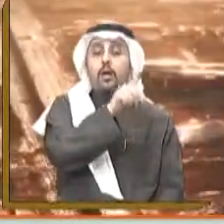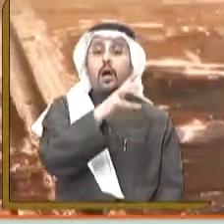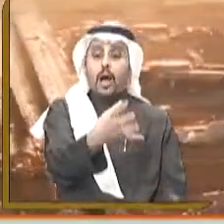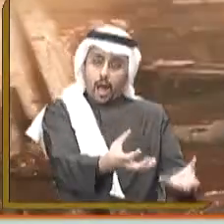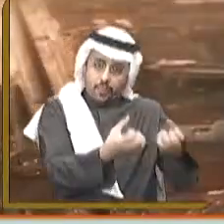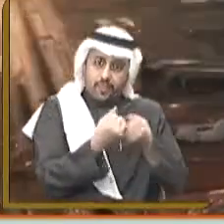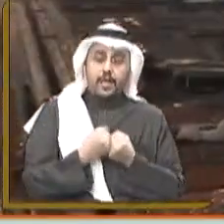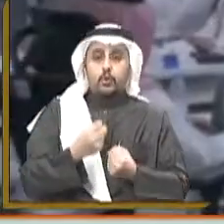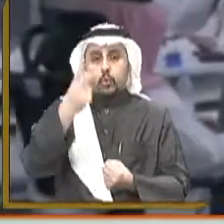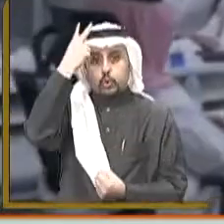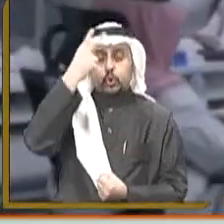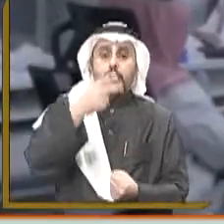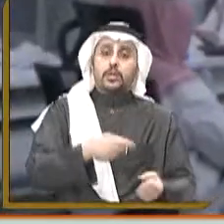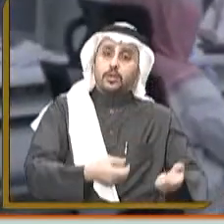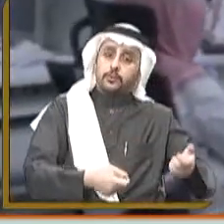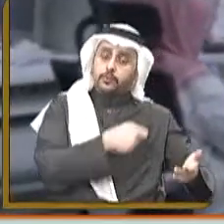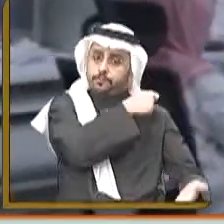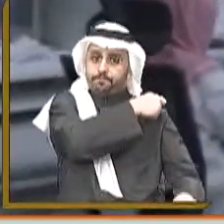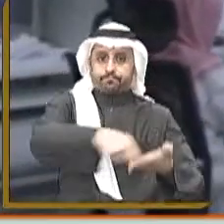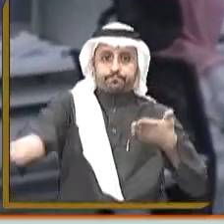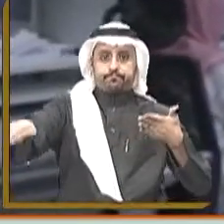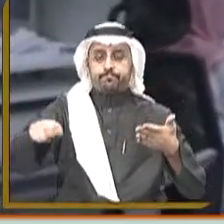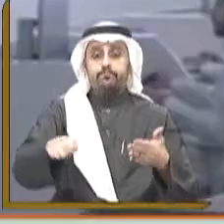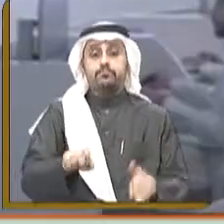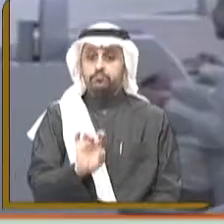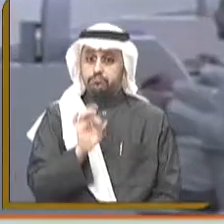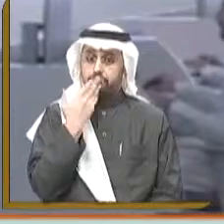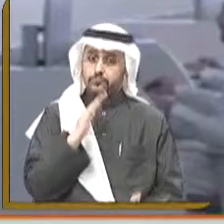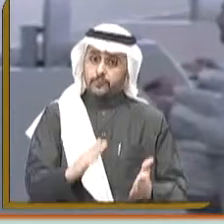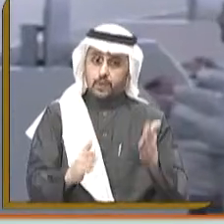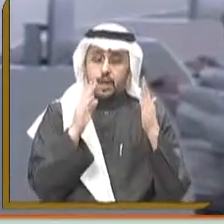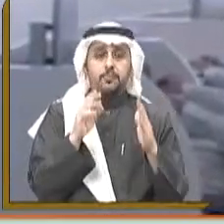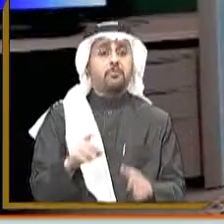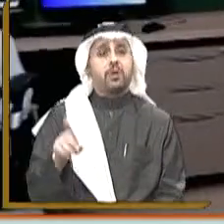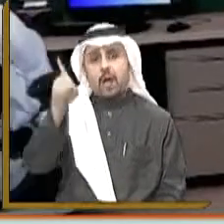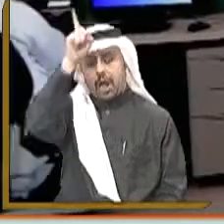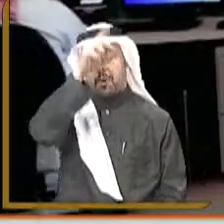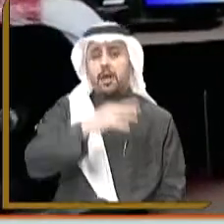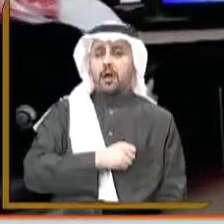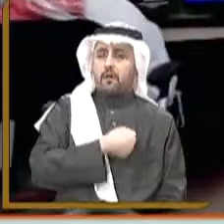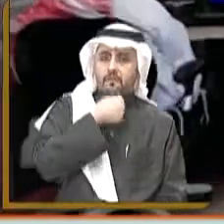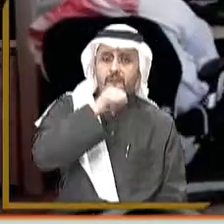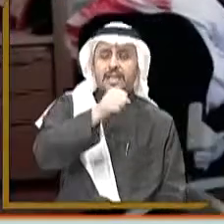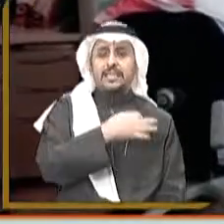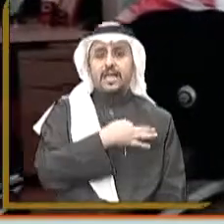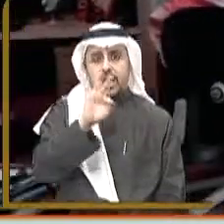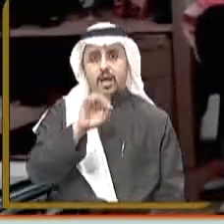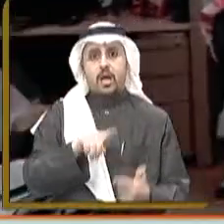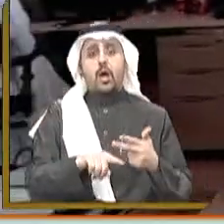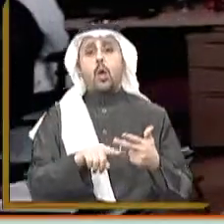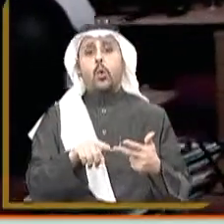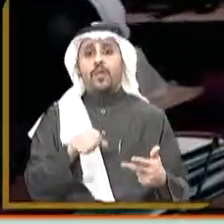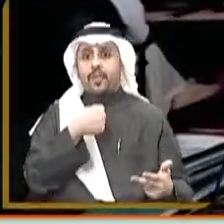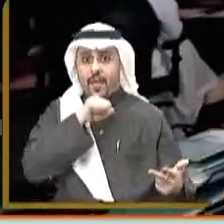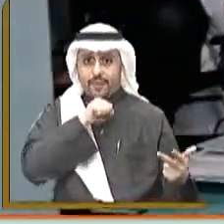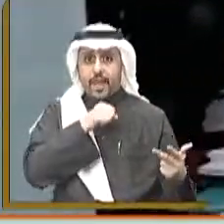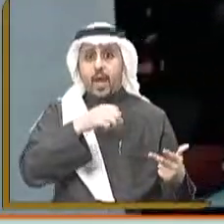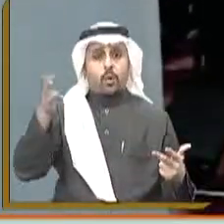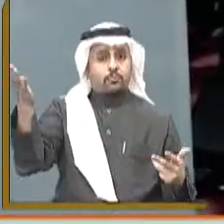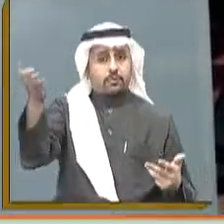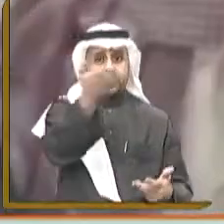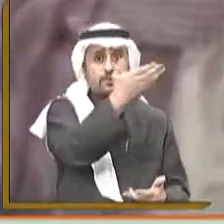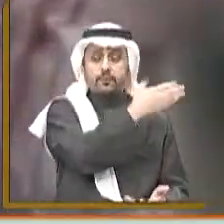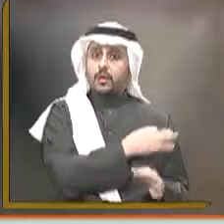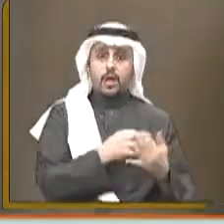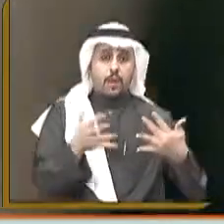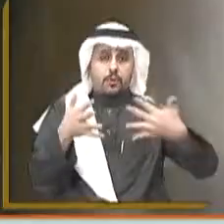في مشاريع قائمة أو قيد التنفيذ في كل من ألمانيا وفرنسا وتايوان، إلى جانب مشاريع متنوعة